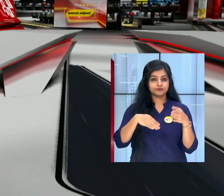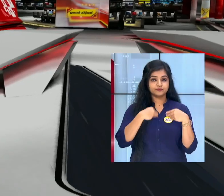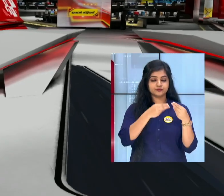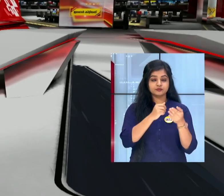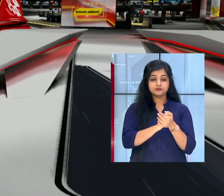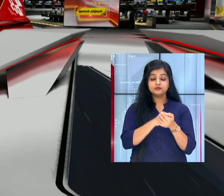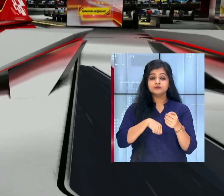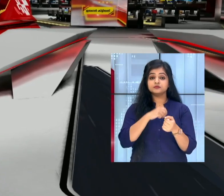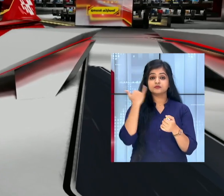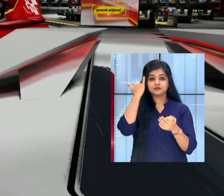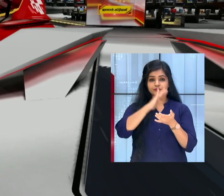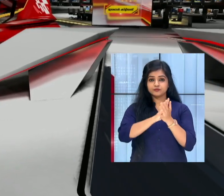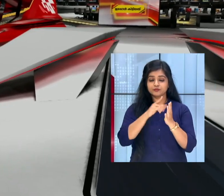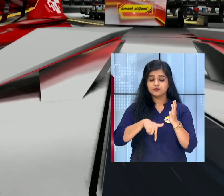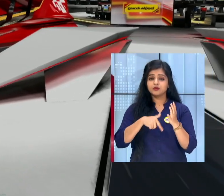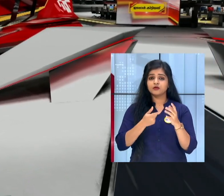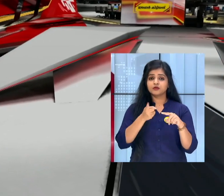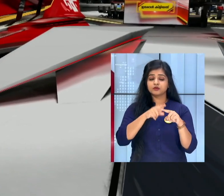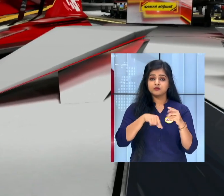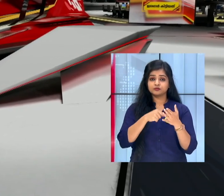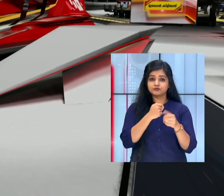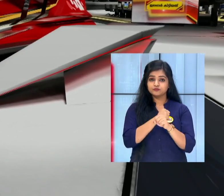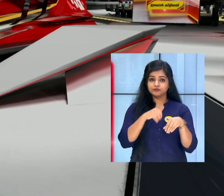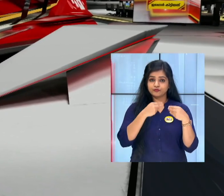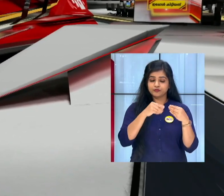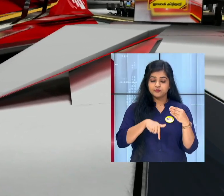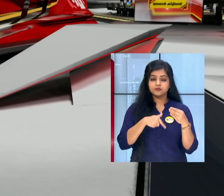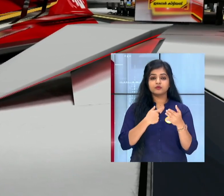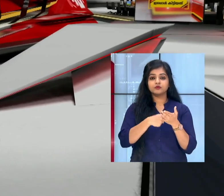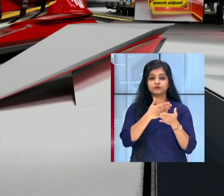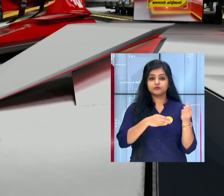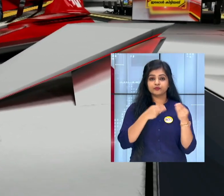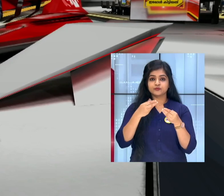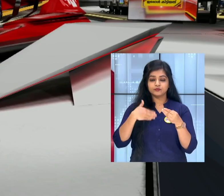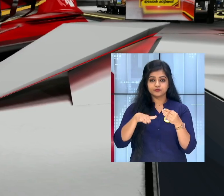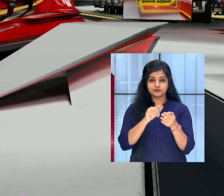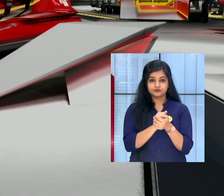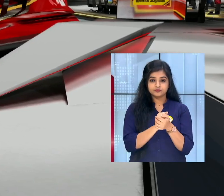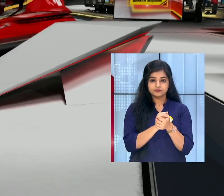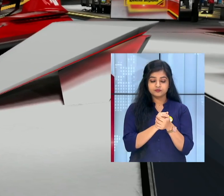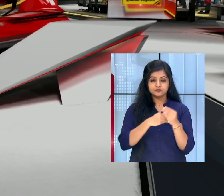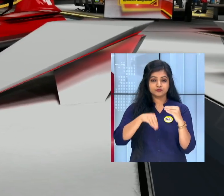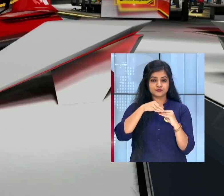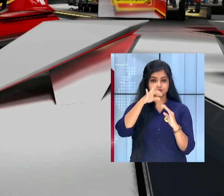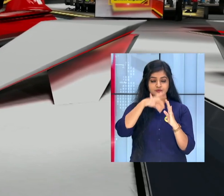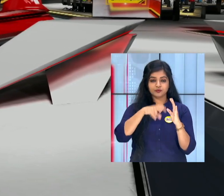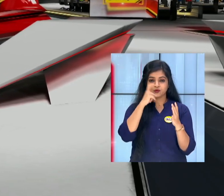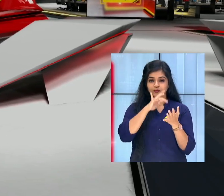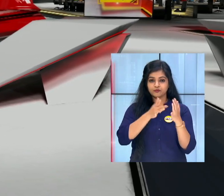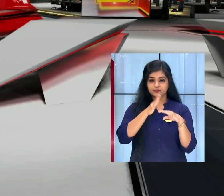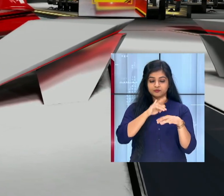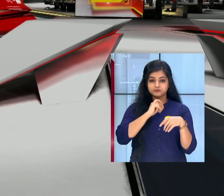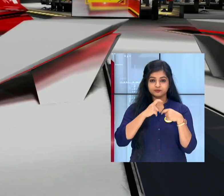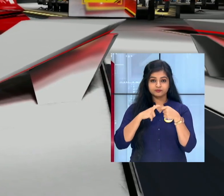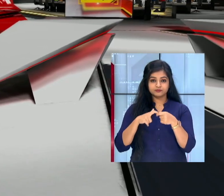ജാമ്യം റദ്ദാക്കാനാണ് പോലീസ് താമരശ്ശേരി കോടതിയിൽ റിപ്പോർട്ട് നൽകുക. റൂറൽ SP ഡോക്ടർ അരവിന്ദ് സുകുമാർ തുടർ നടപടികൾക്ക് നിർദ്ദേശം നൽകി. രാഹുൽ സുരേഷുണ്ട് കോഴിക്കോട് നിന്ന്. രാഹുൽ,